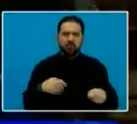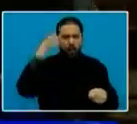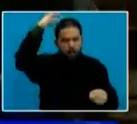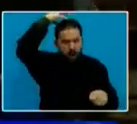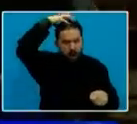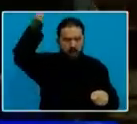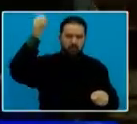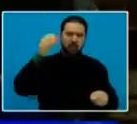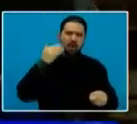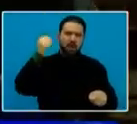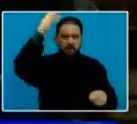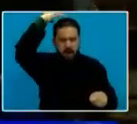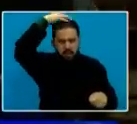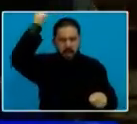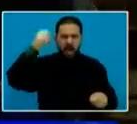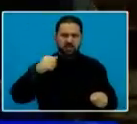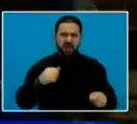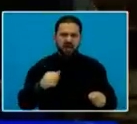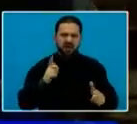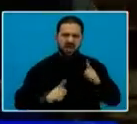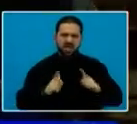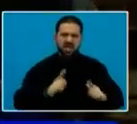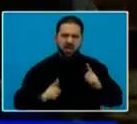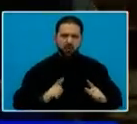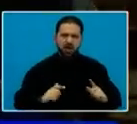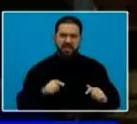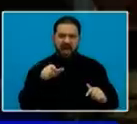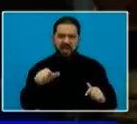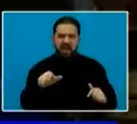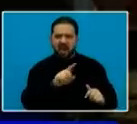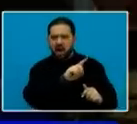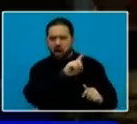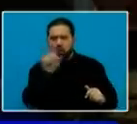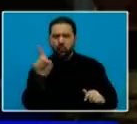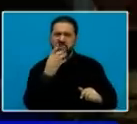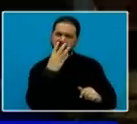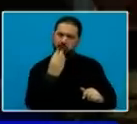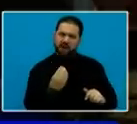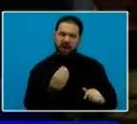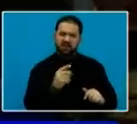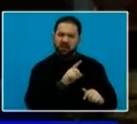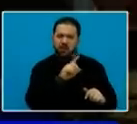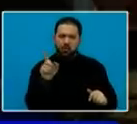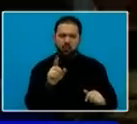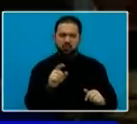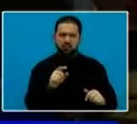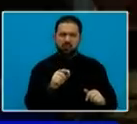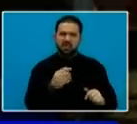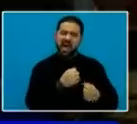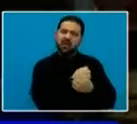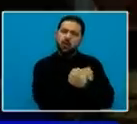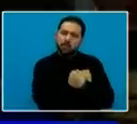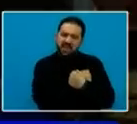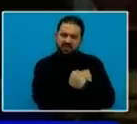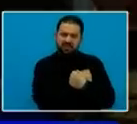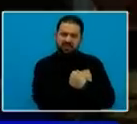ajung să dea, să fie, să își primească răsplata. Ne dorim să placă nimănui decât lui Dumnezeu. Un